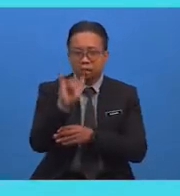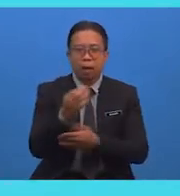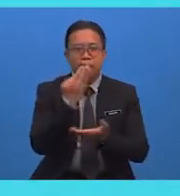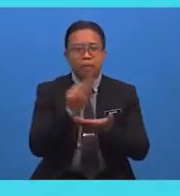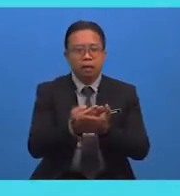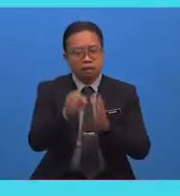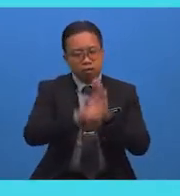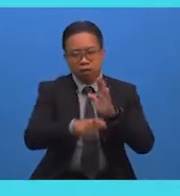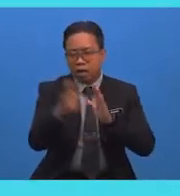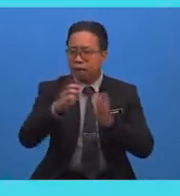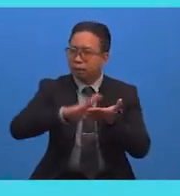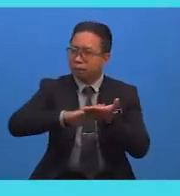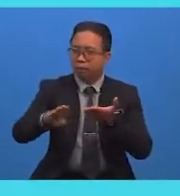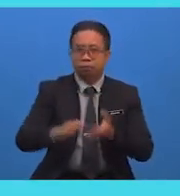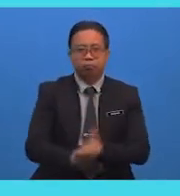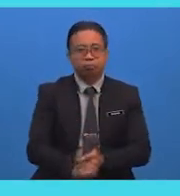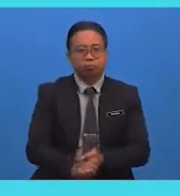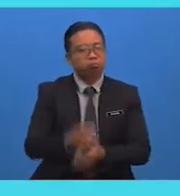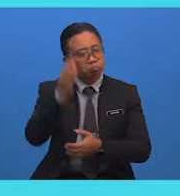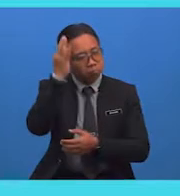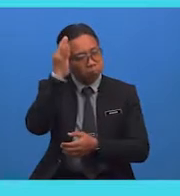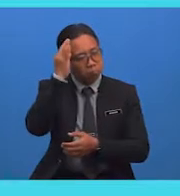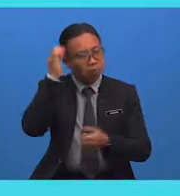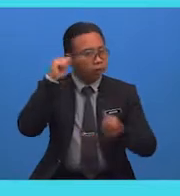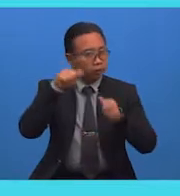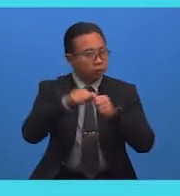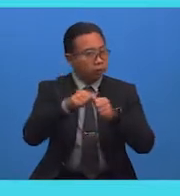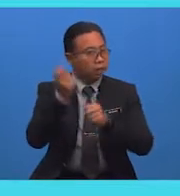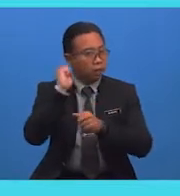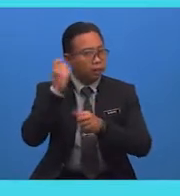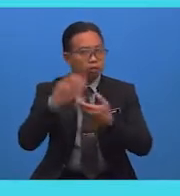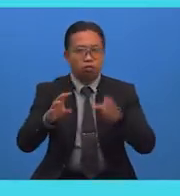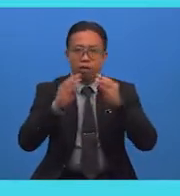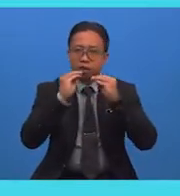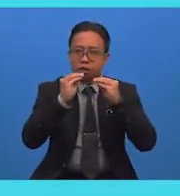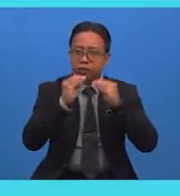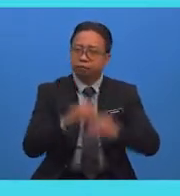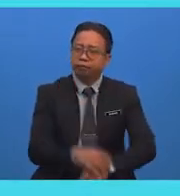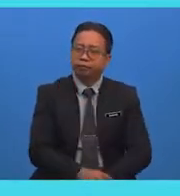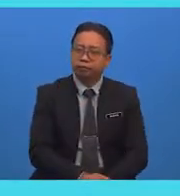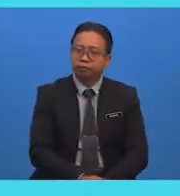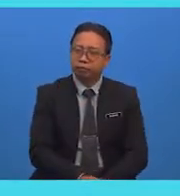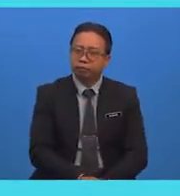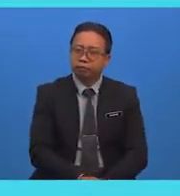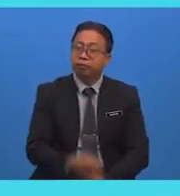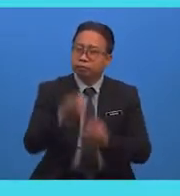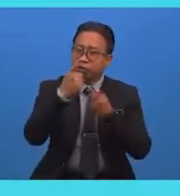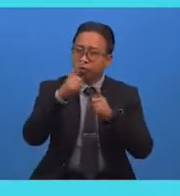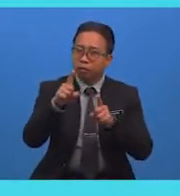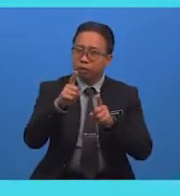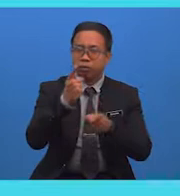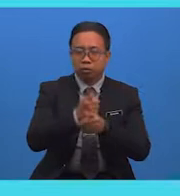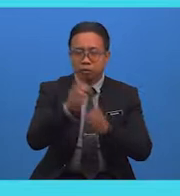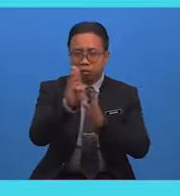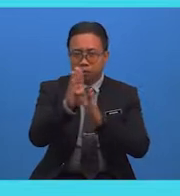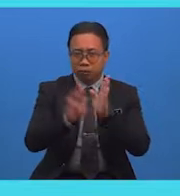bersih. Cuba ingat semula ciri-ciri yang Ustazah terangkan tadi ya. Jawapan yang betul ialah